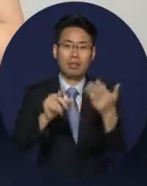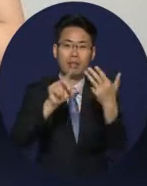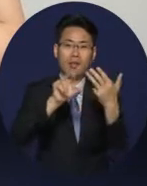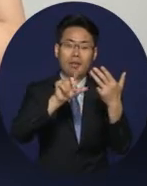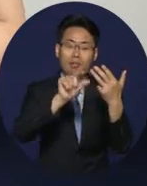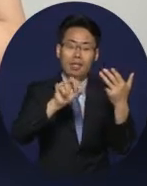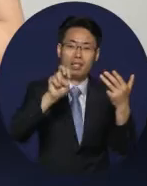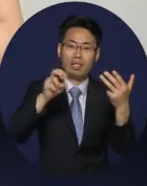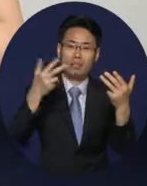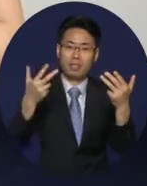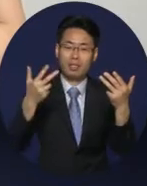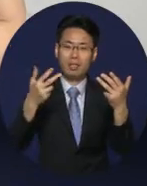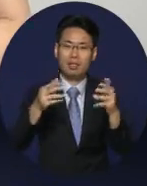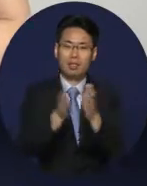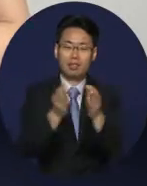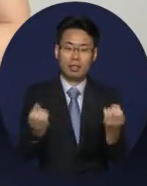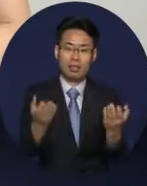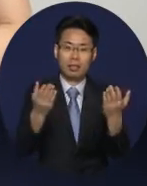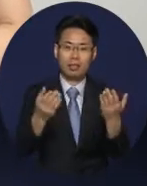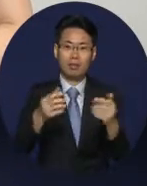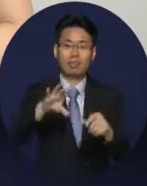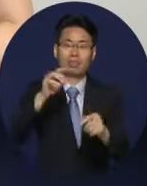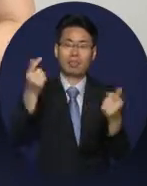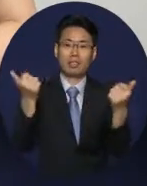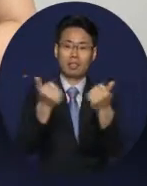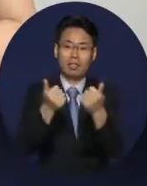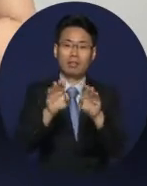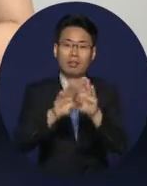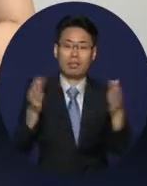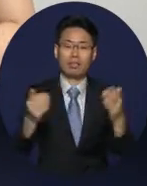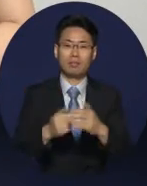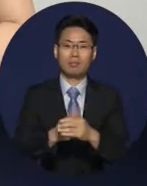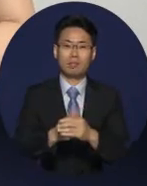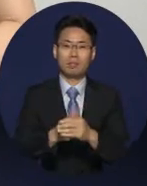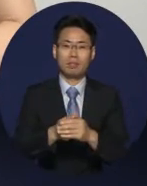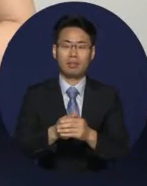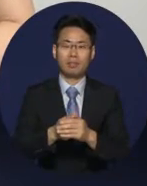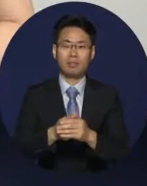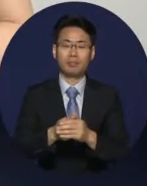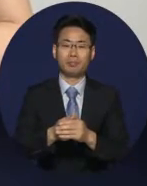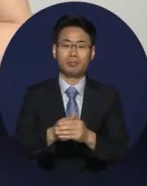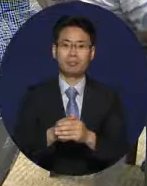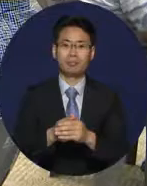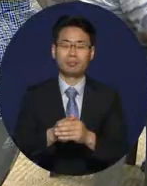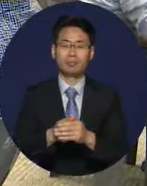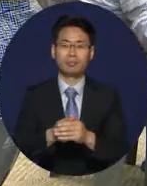8월 27일 발대식을 갖고 첫 회의도 진행했습니다. 그 소식 전해드리죠.